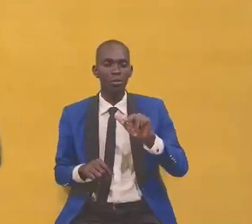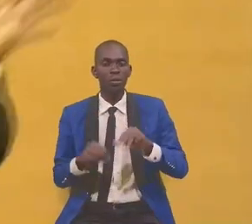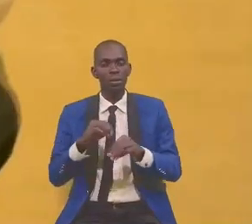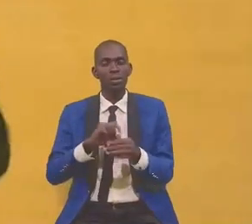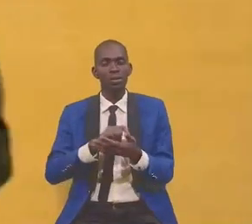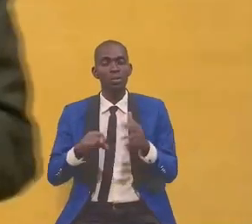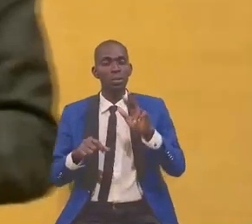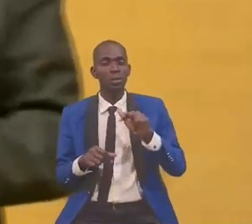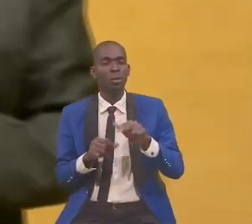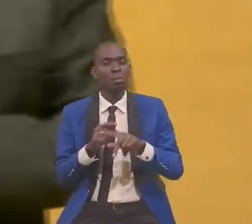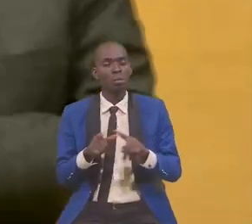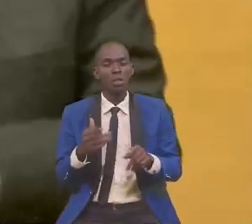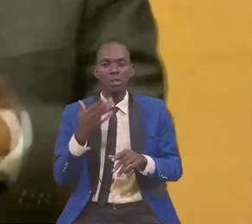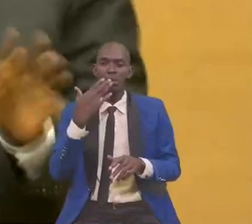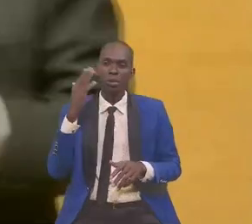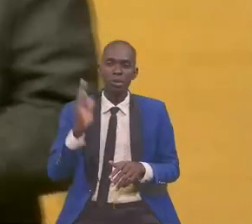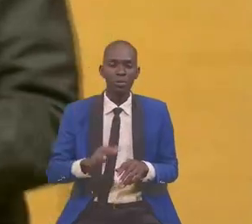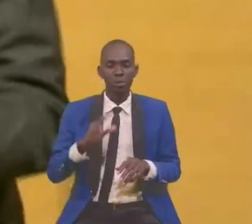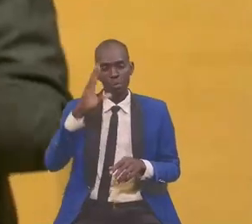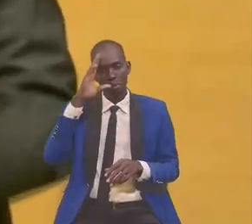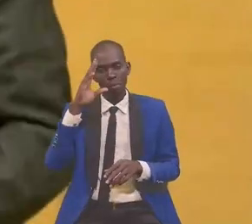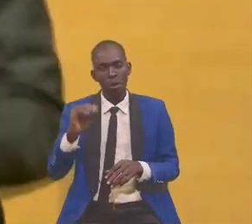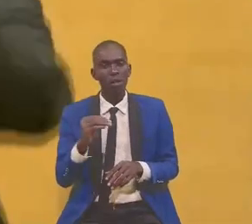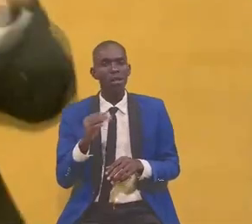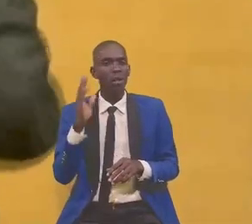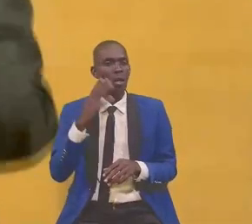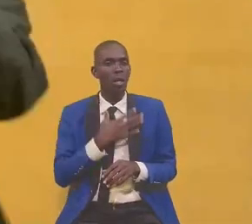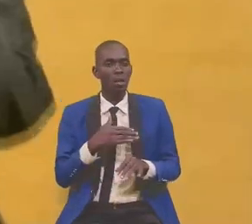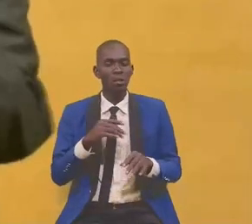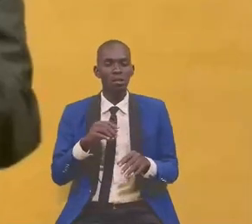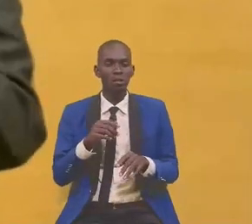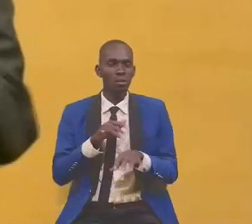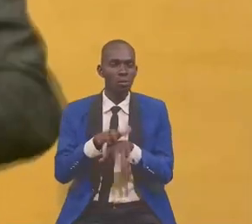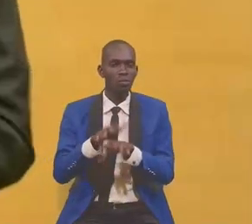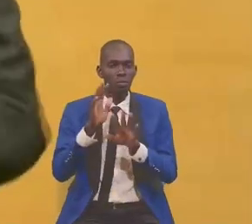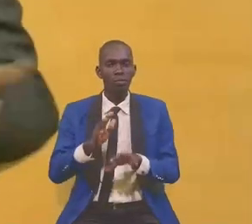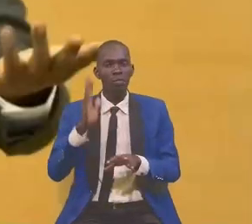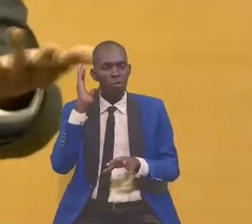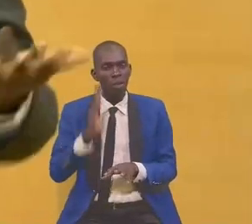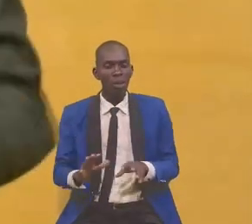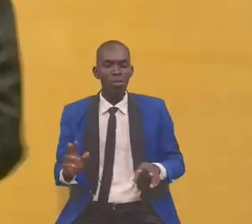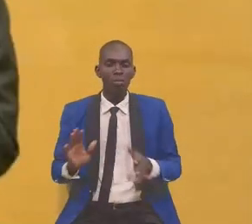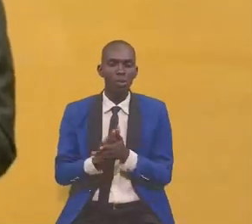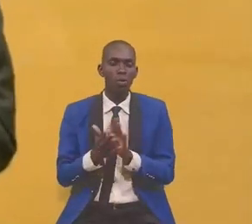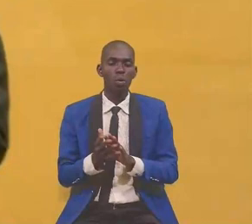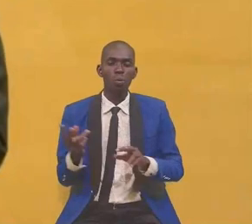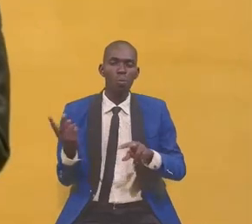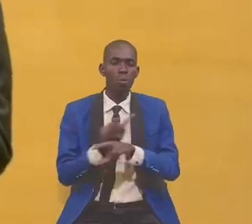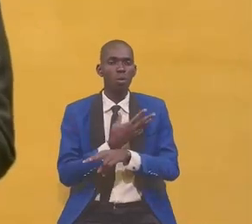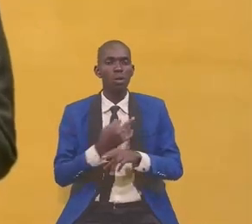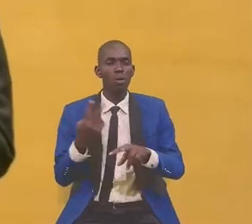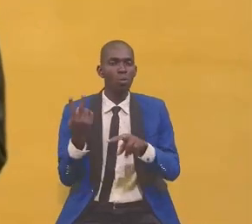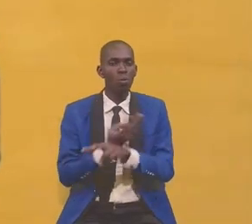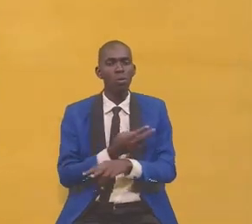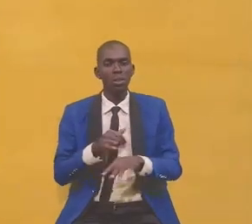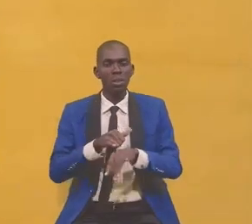les hommes méchants et imposteurs avanceront toujours plus dans le mal, égarant les autres et égarés